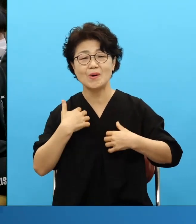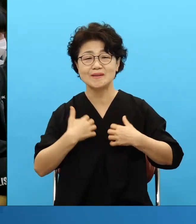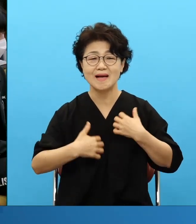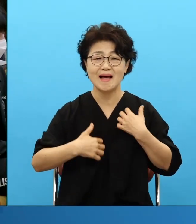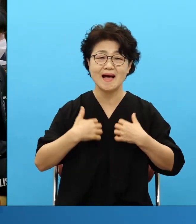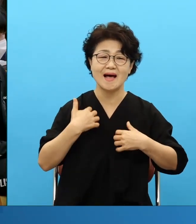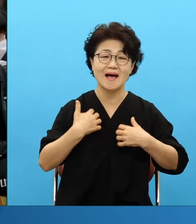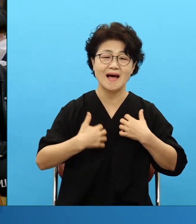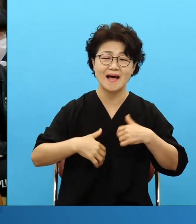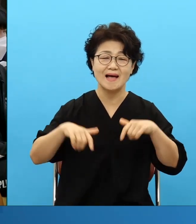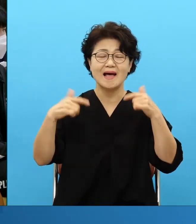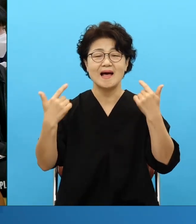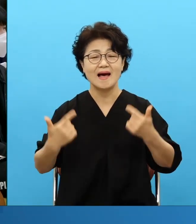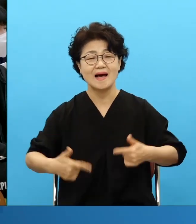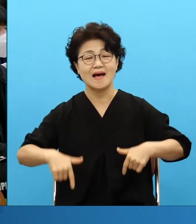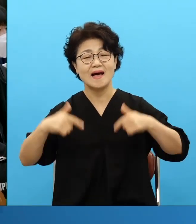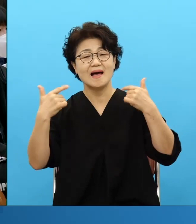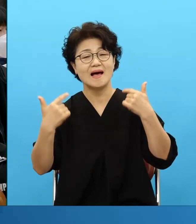기쁘도다.